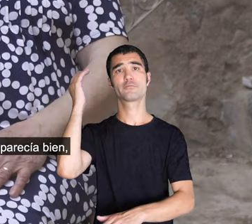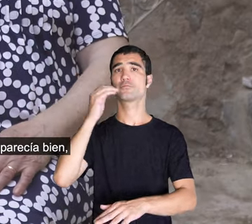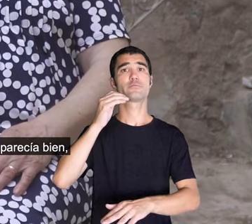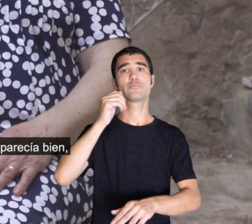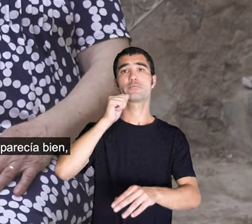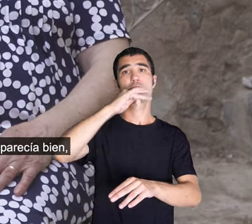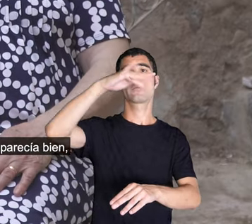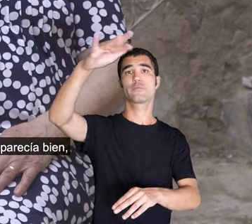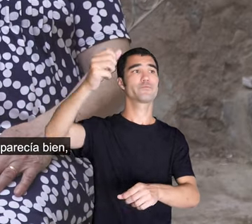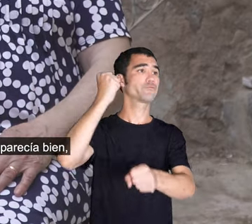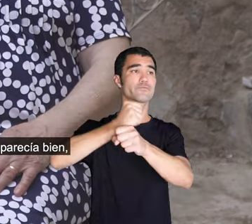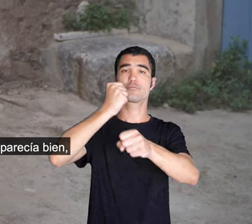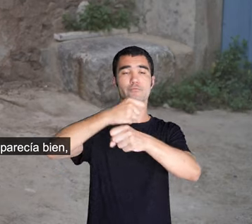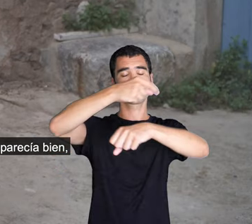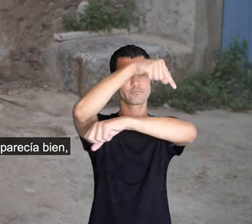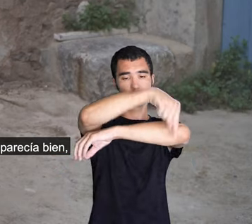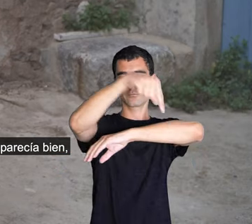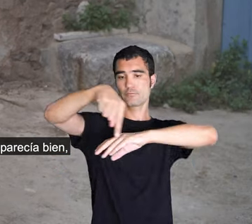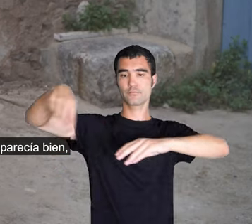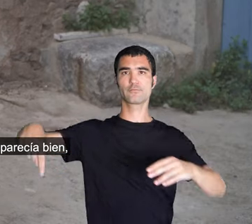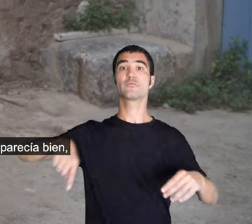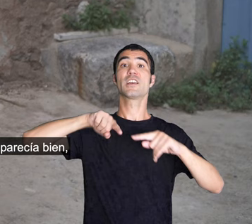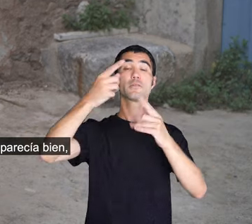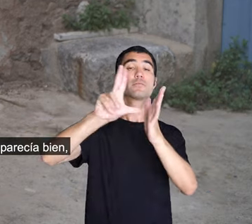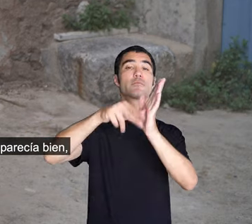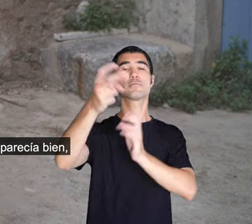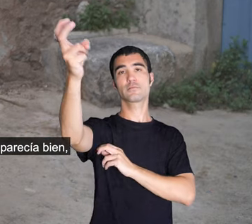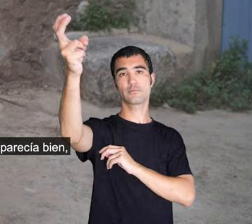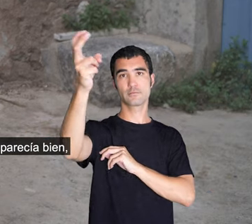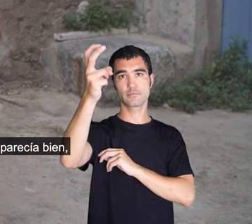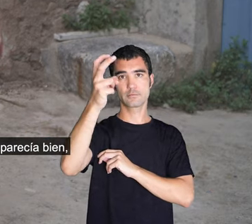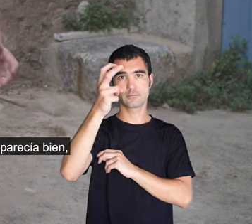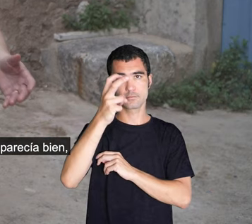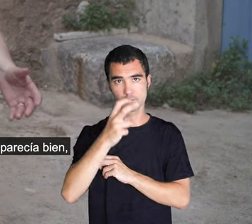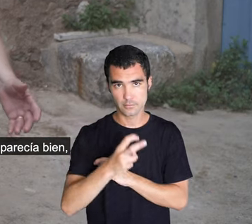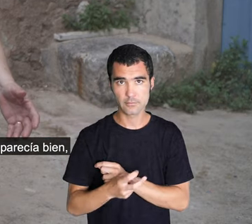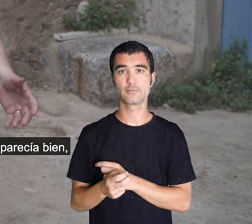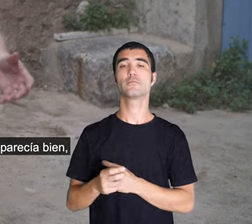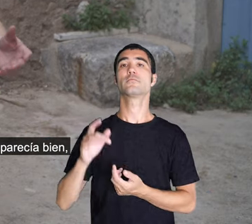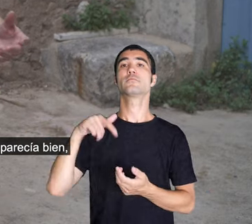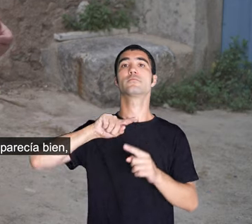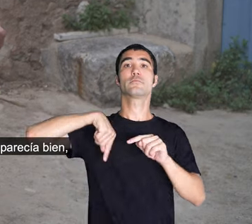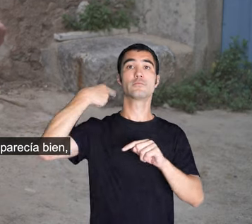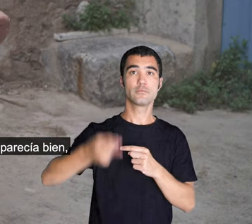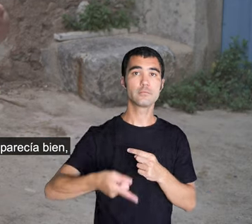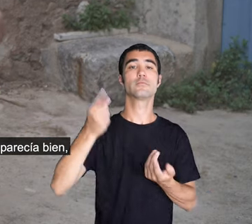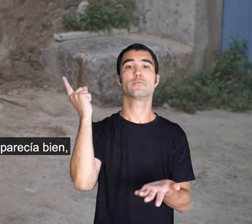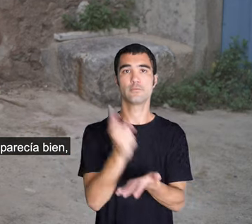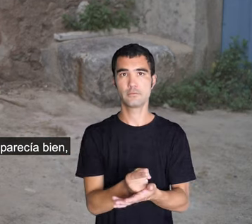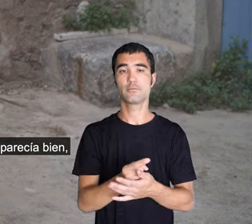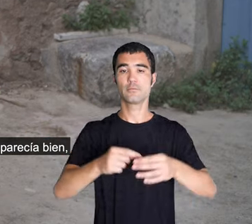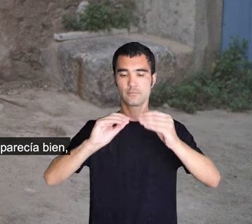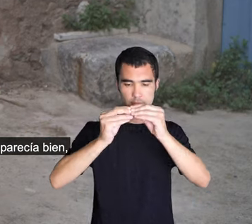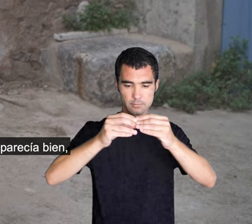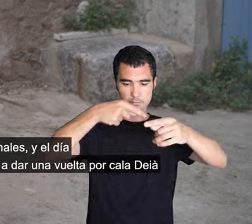on trobaven, m'entens? I així tornaven a venir, tornaven a venir, després, tornaven a fer els